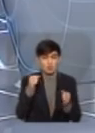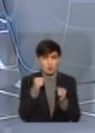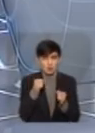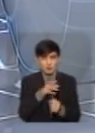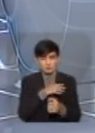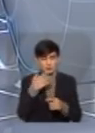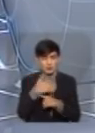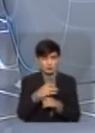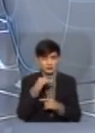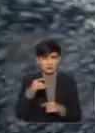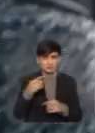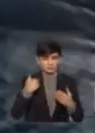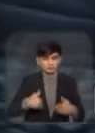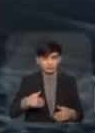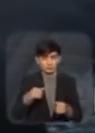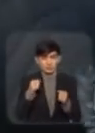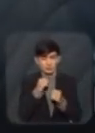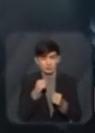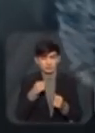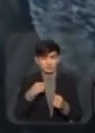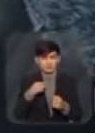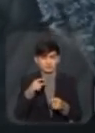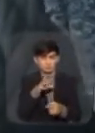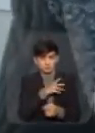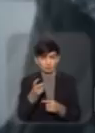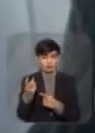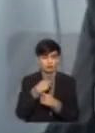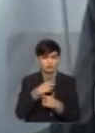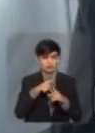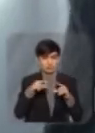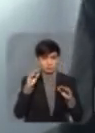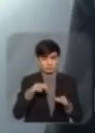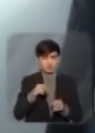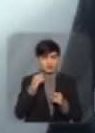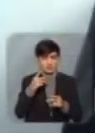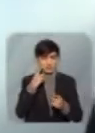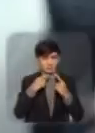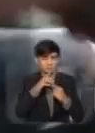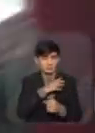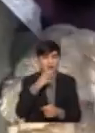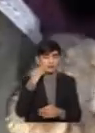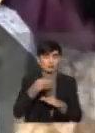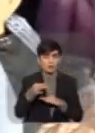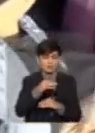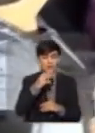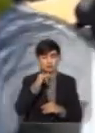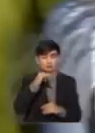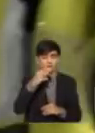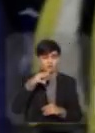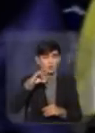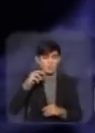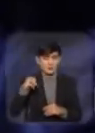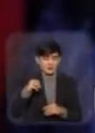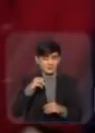Жалпы Алматы облысының Штөбе қаласындағы Максим Горки